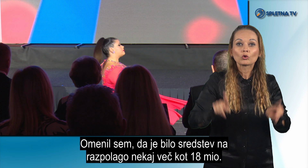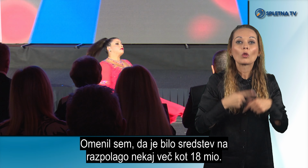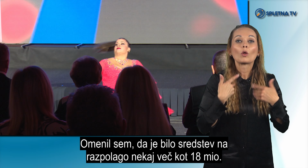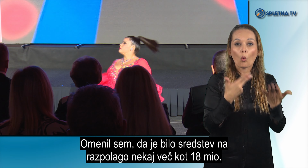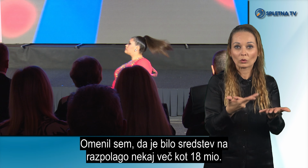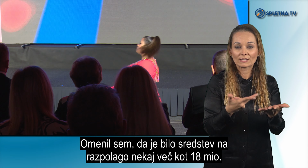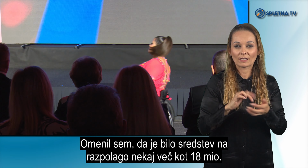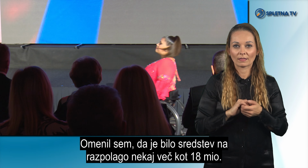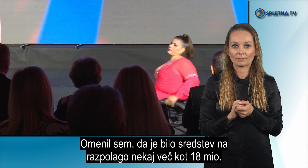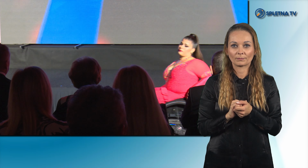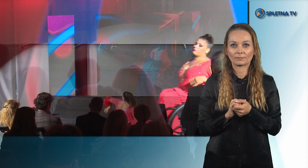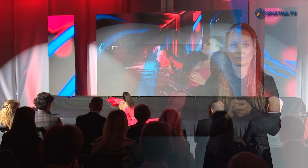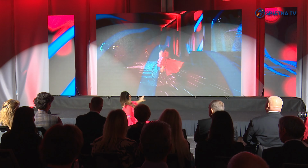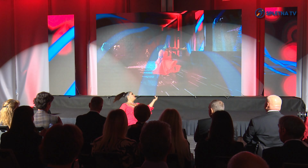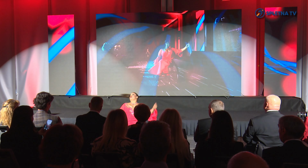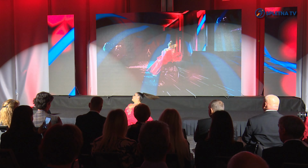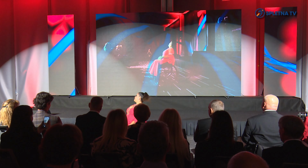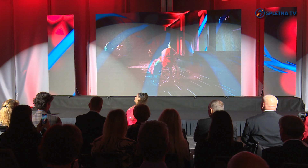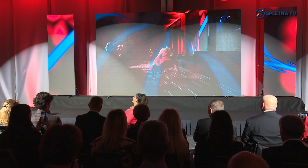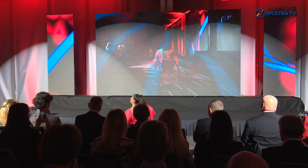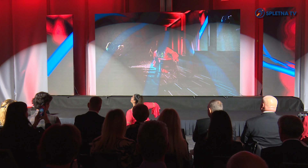kot 18 milijonov.